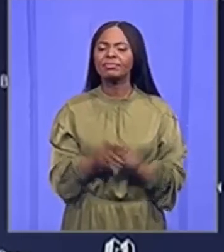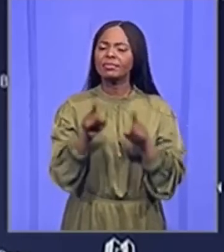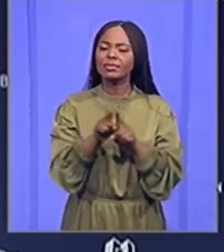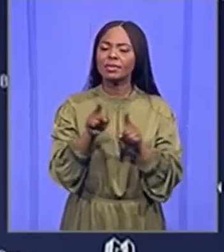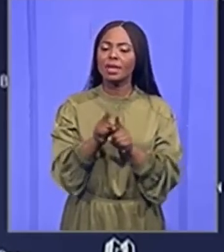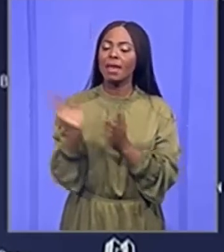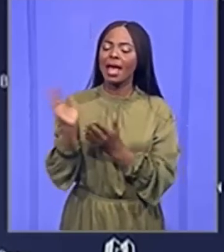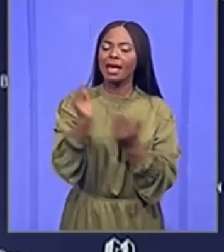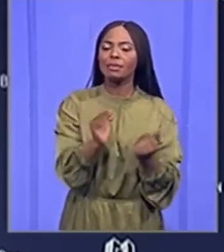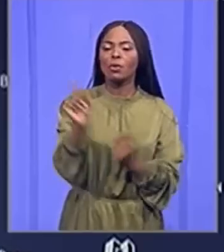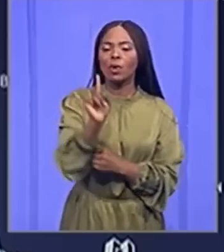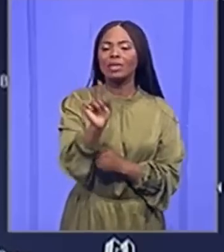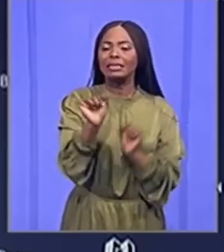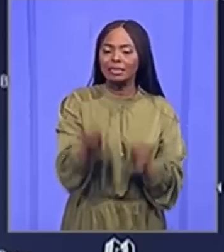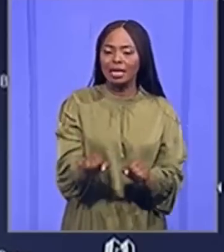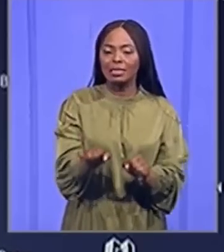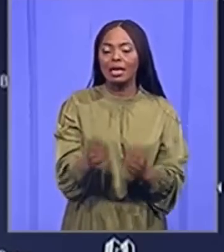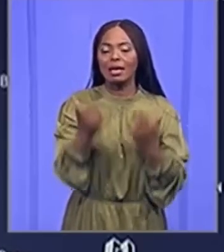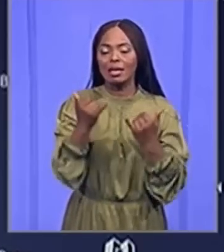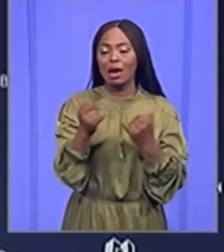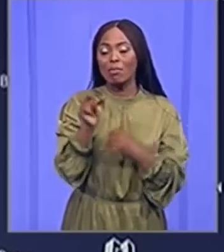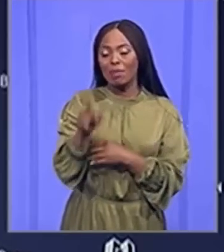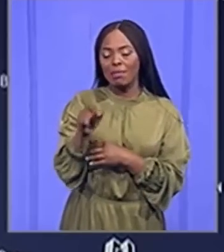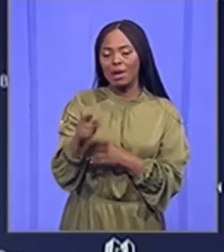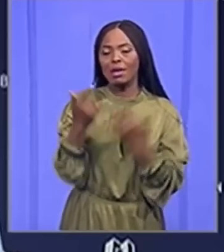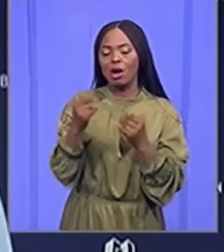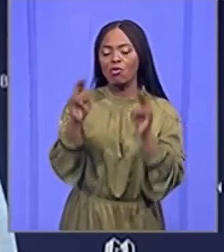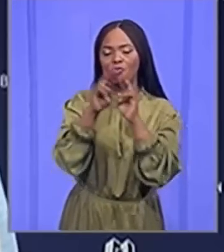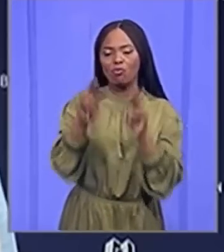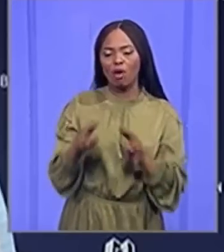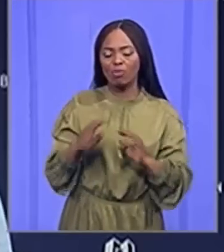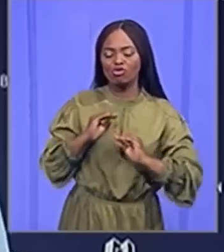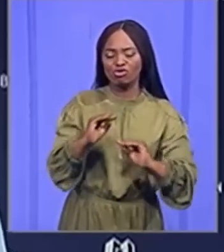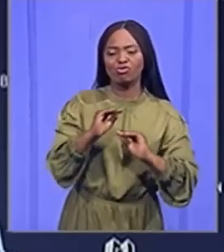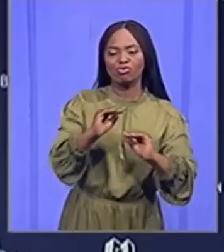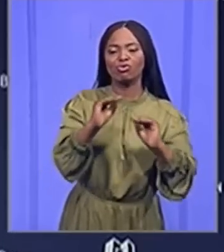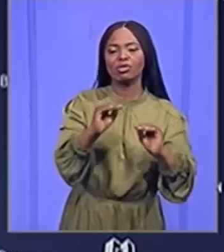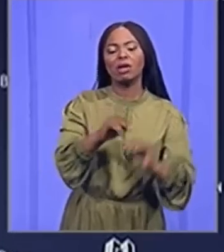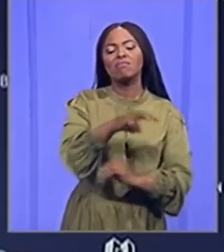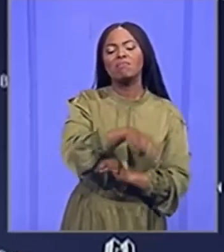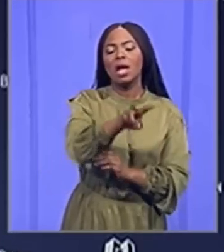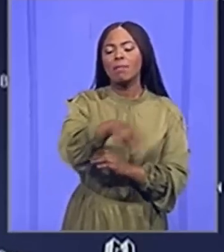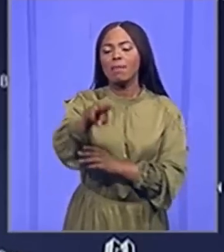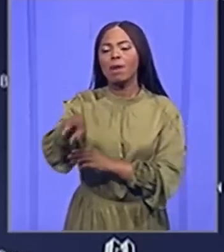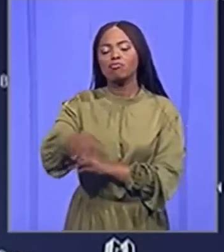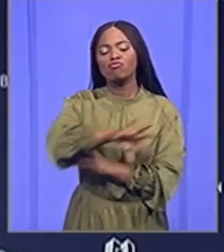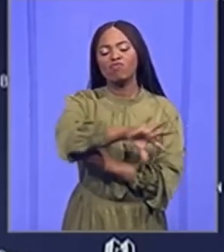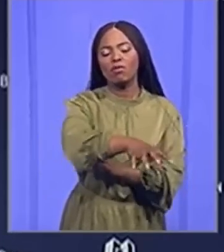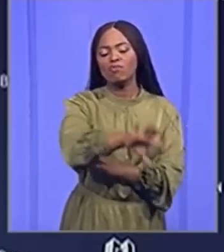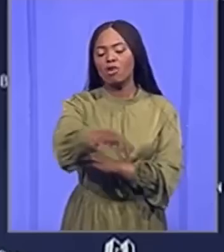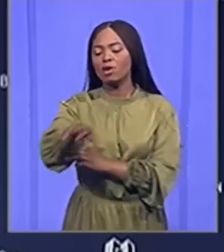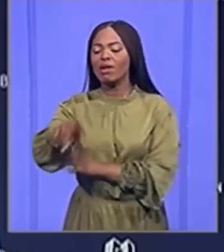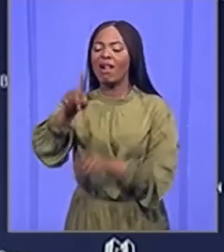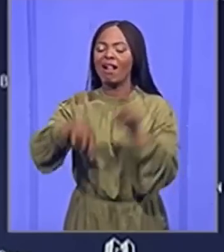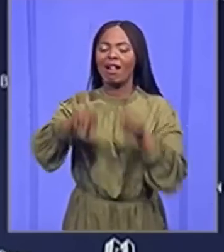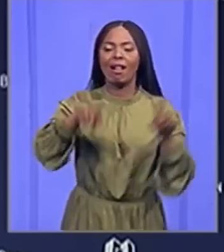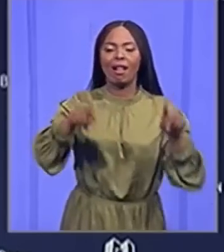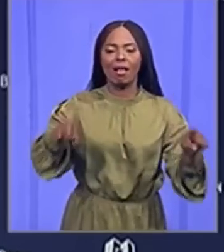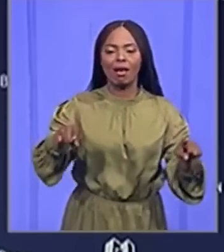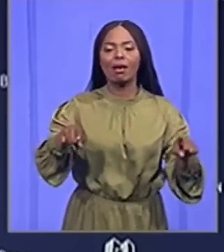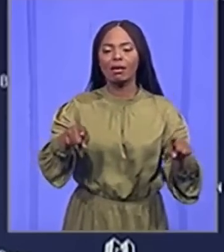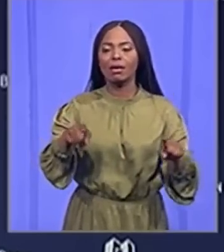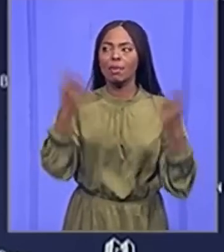lebeletse gore ka nnete monetary forum ye e tlo no tswela pele le ditulong tše dingwe tša naga mo e le goreng batho ba tla bitšwa